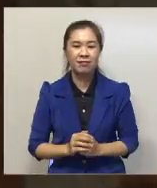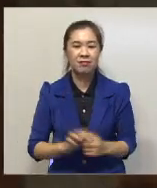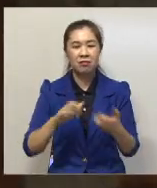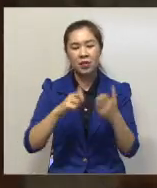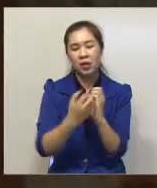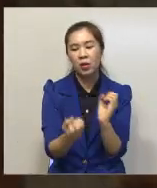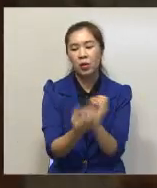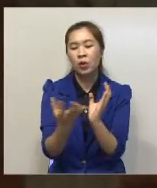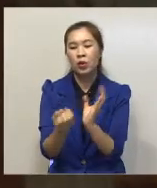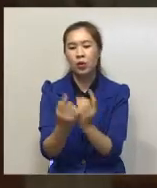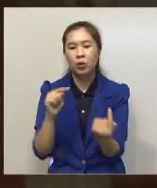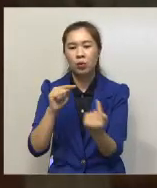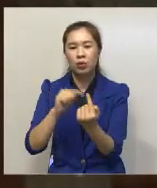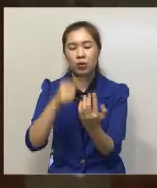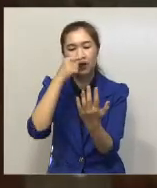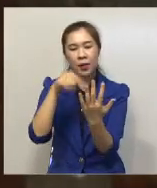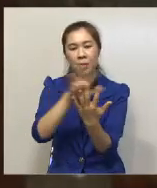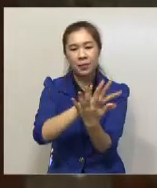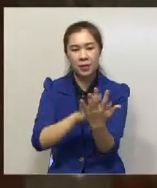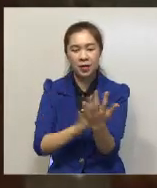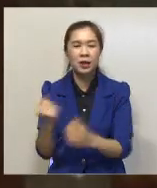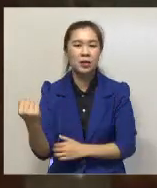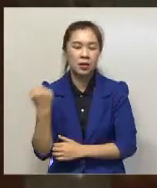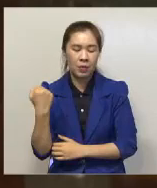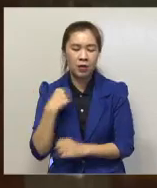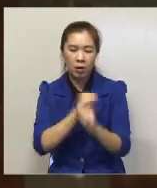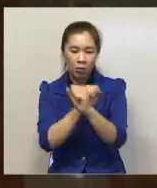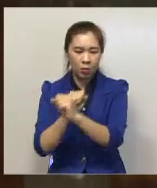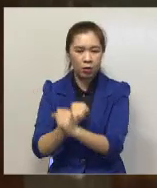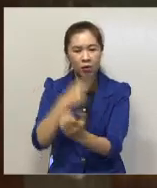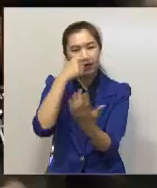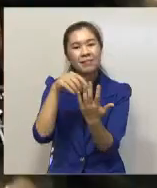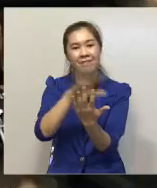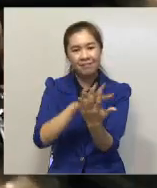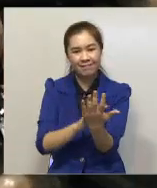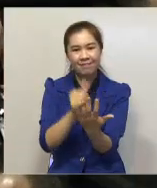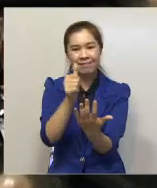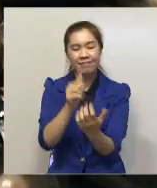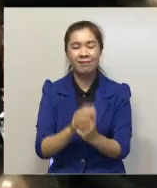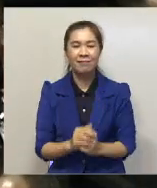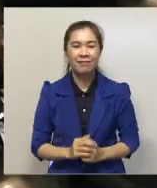จะส่งผลกระทบกับความเชื่อมั่นของประเทศและพร้อมปกป้องสถาบันและประเทศชาติค่ะ